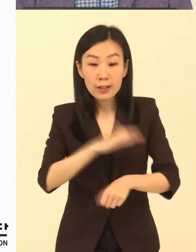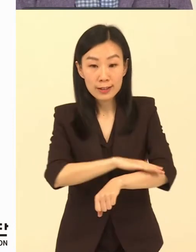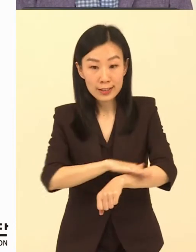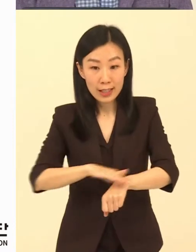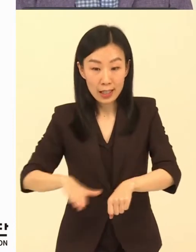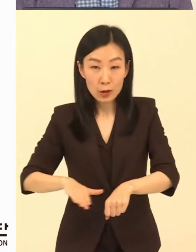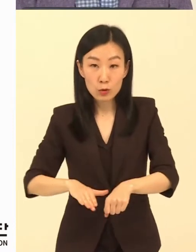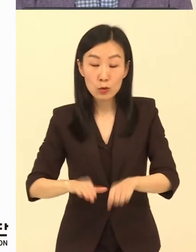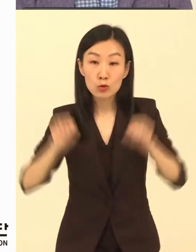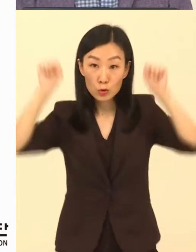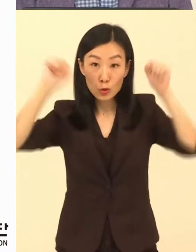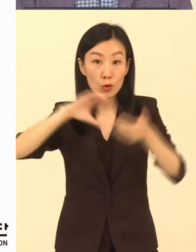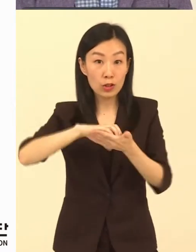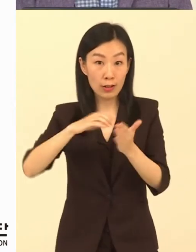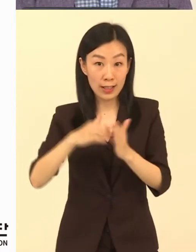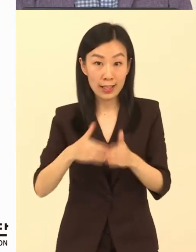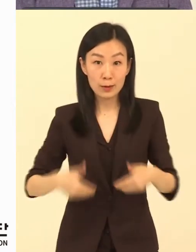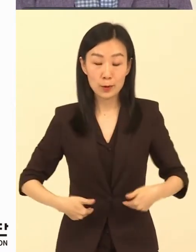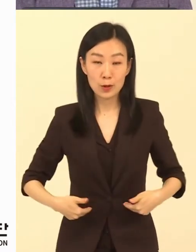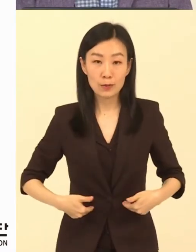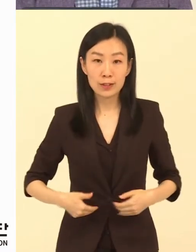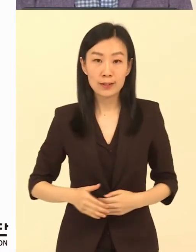있겠습니다.